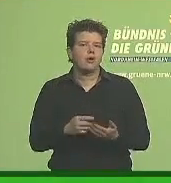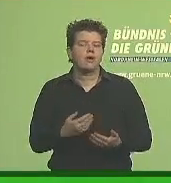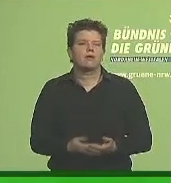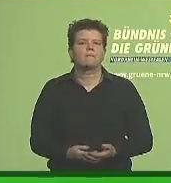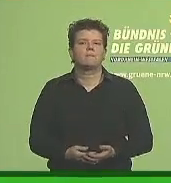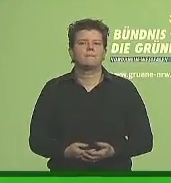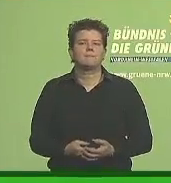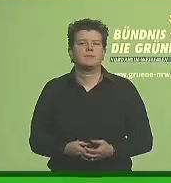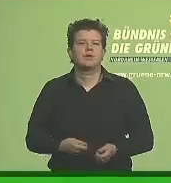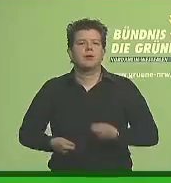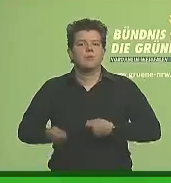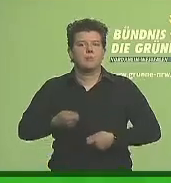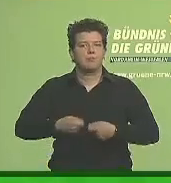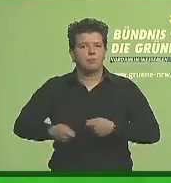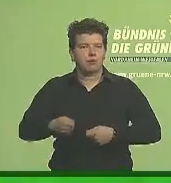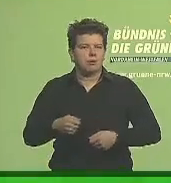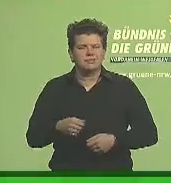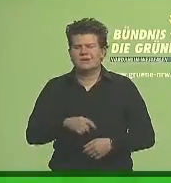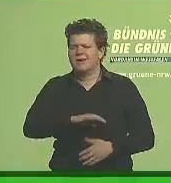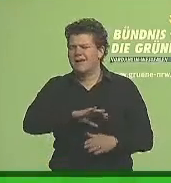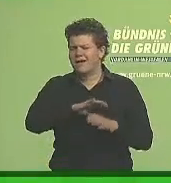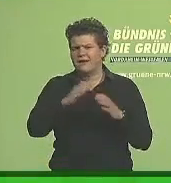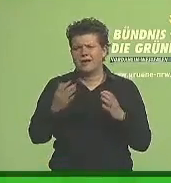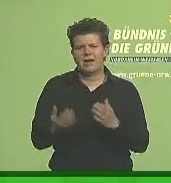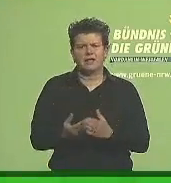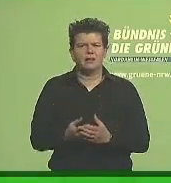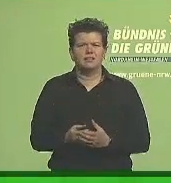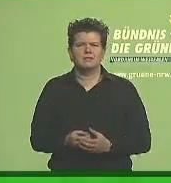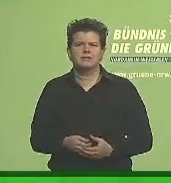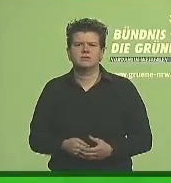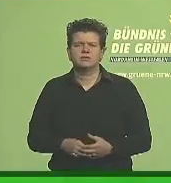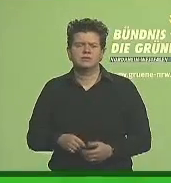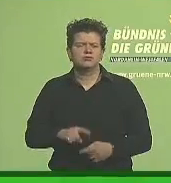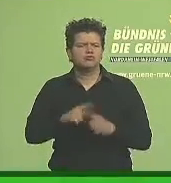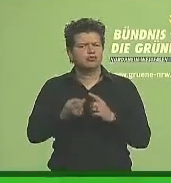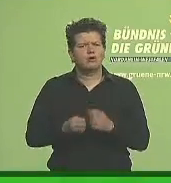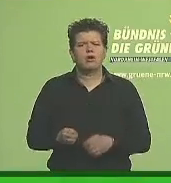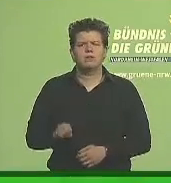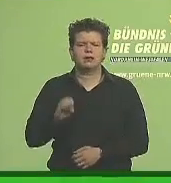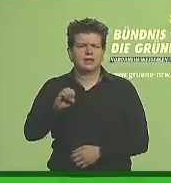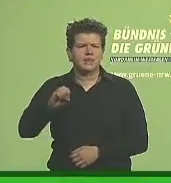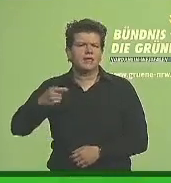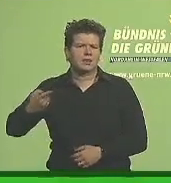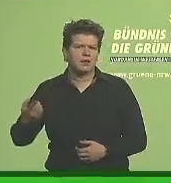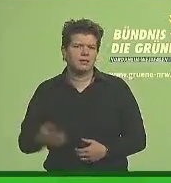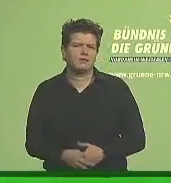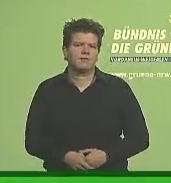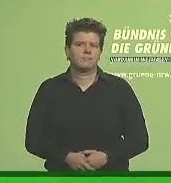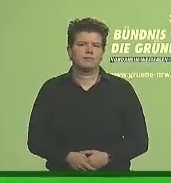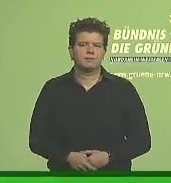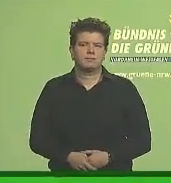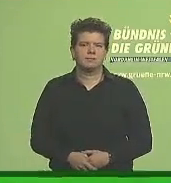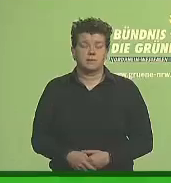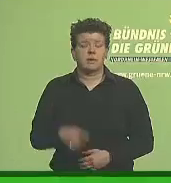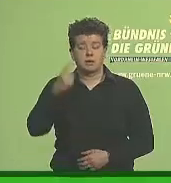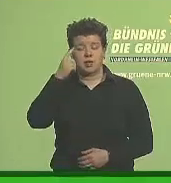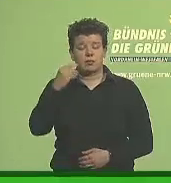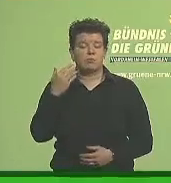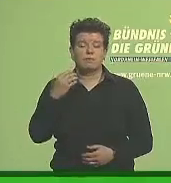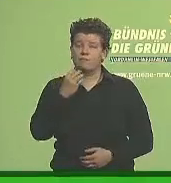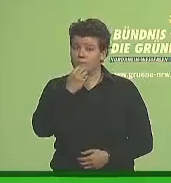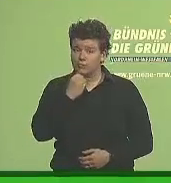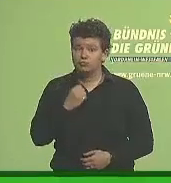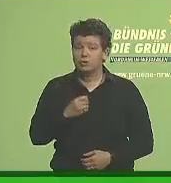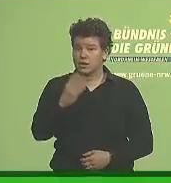wie die Erneuerbaren angeboten wird. Alles wird den Erneuerbaren zugeschrieben und ich glaube, das ist deshalb politisch gewollt, weil man